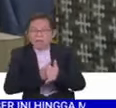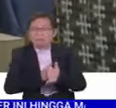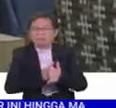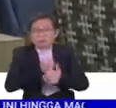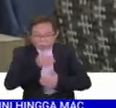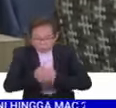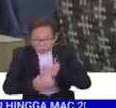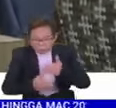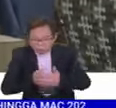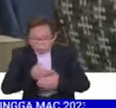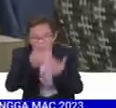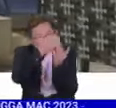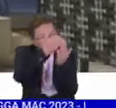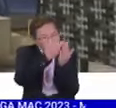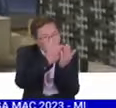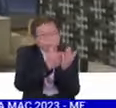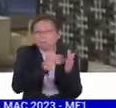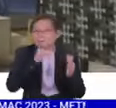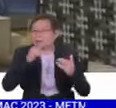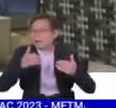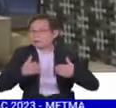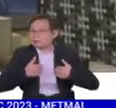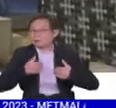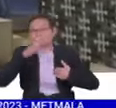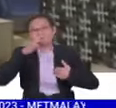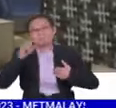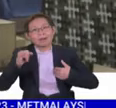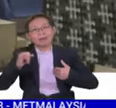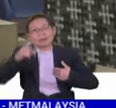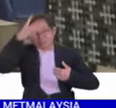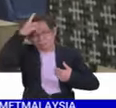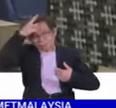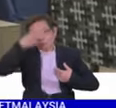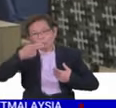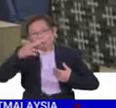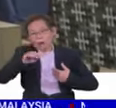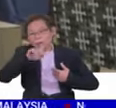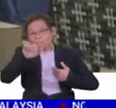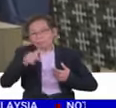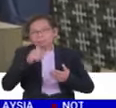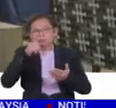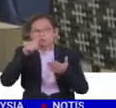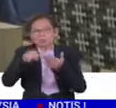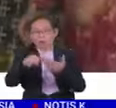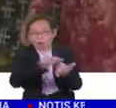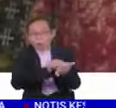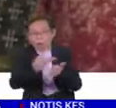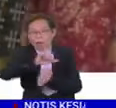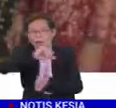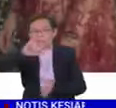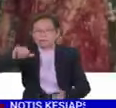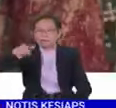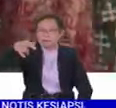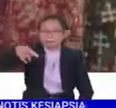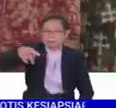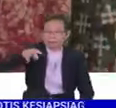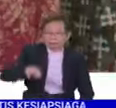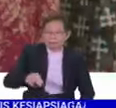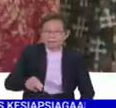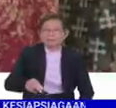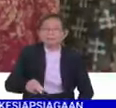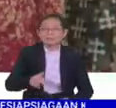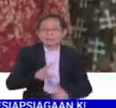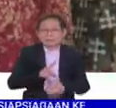prosedur dan tiada unsur jenayah. Datuk Seri Hamzah ditemui pada majlis penyerahan surat kelulusan Jabatan Pendaftaran Negara